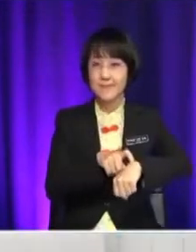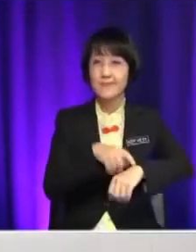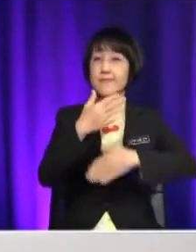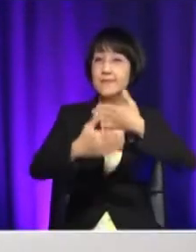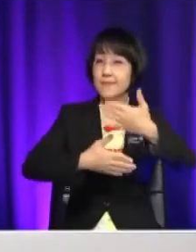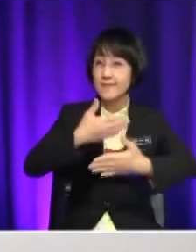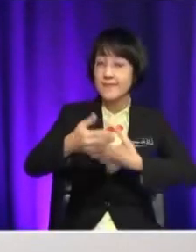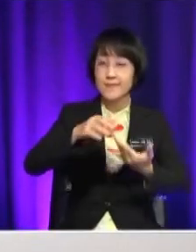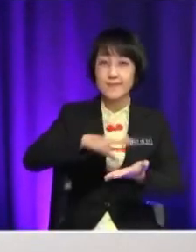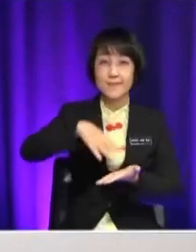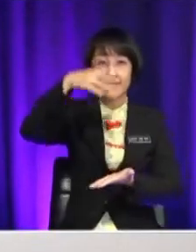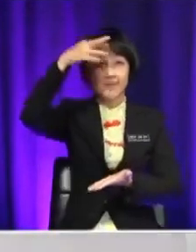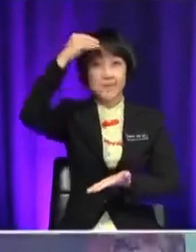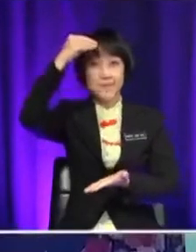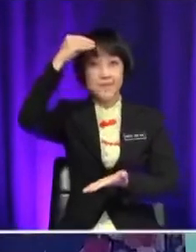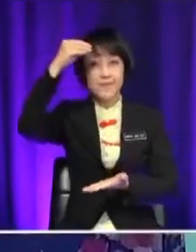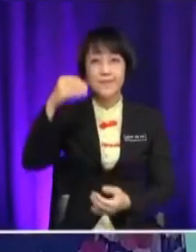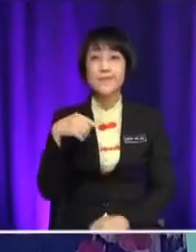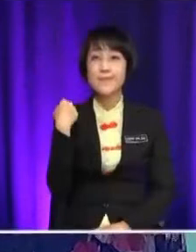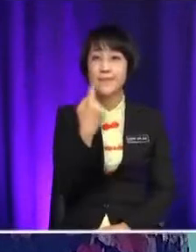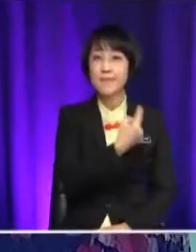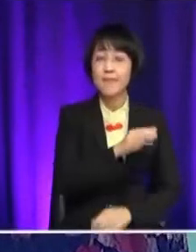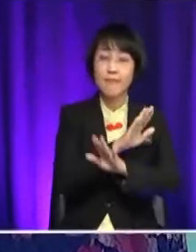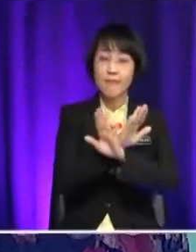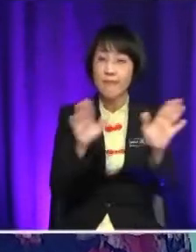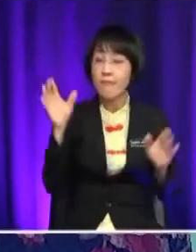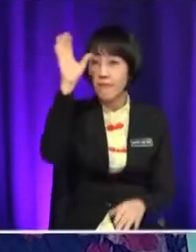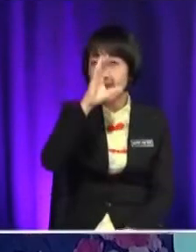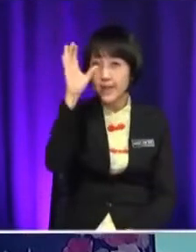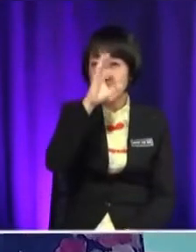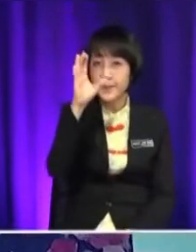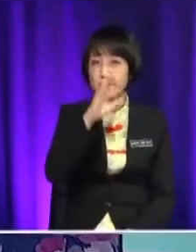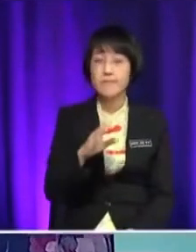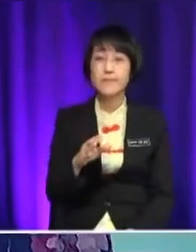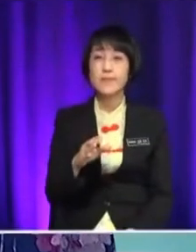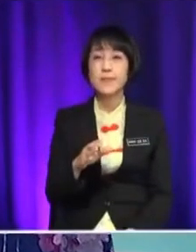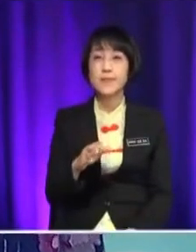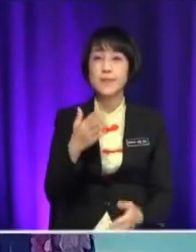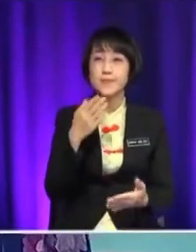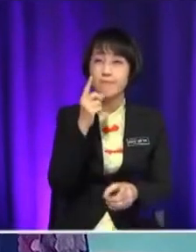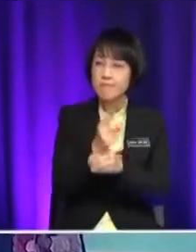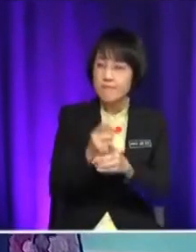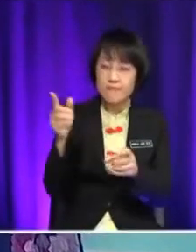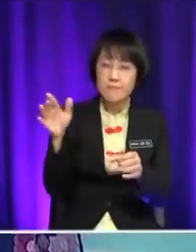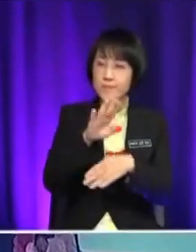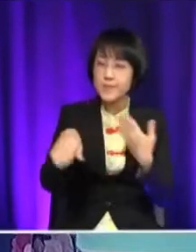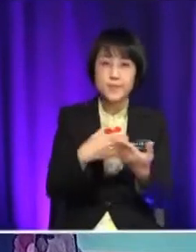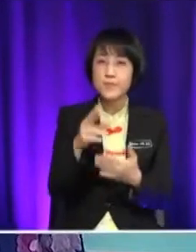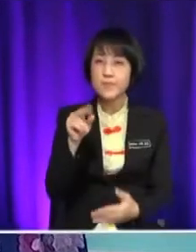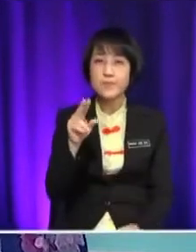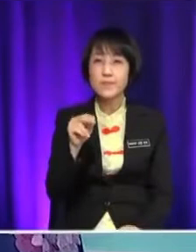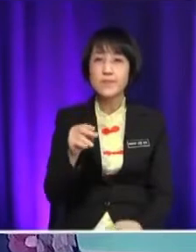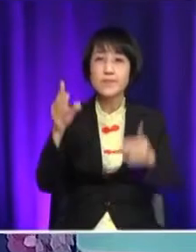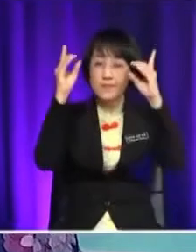belajar. Betul. Ya, bila proses belajar, kita tidak mencari kesempurnaan. Tetapi kita akan mendidik mereka dari semasa